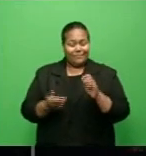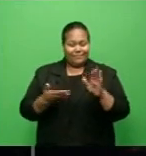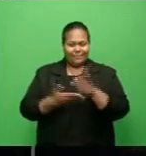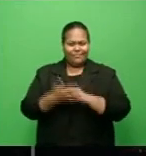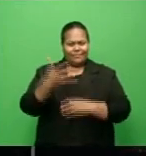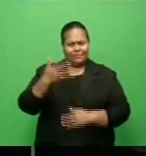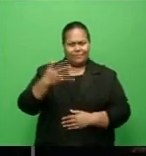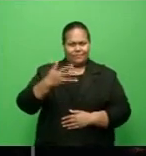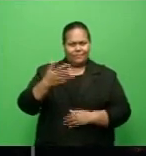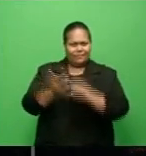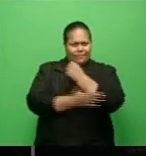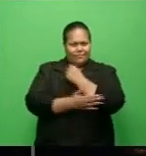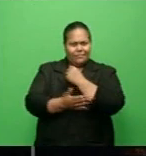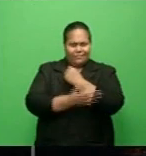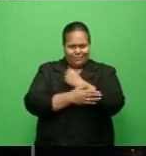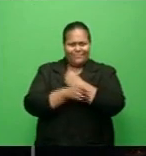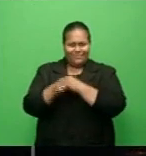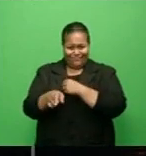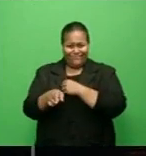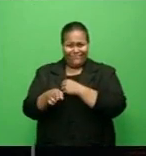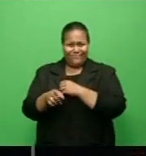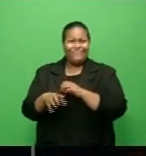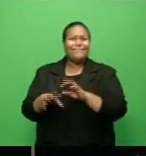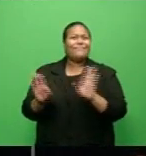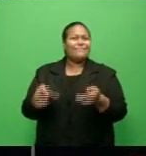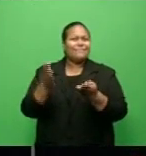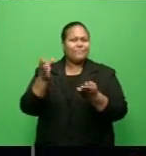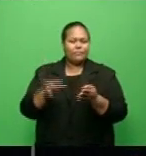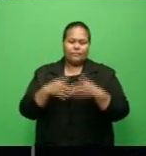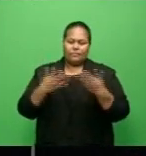रोज सुनता हूँ. रेडियो फीजी 2 देश की धड़कन.